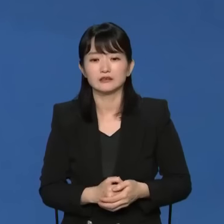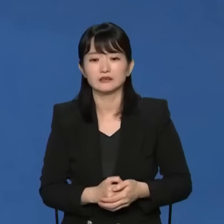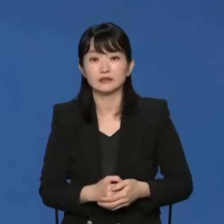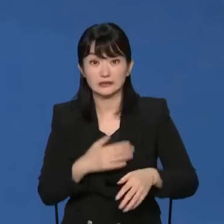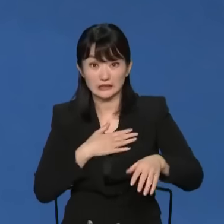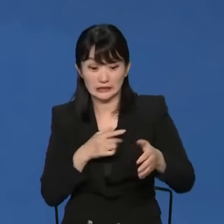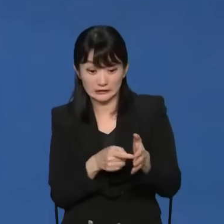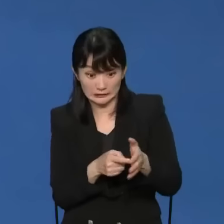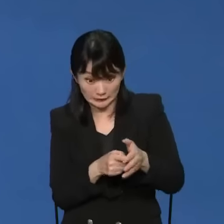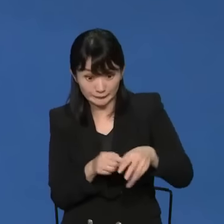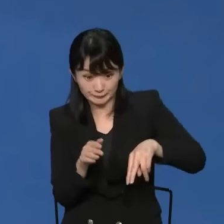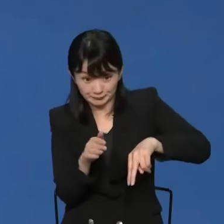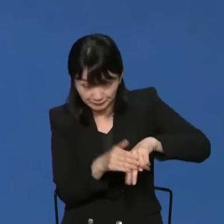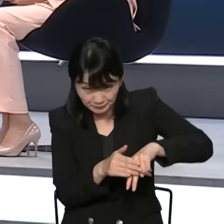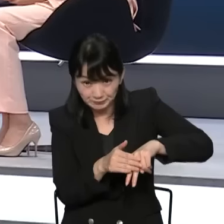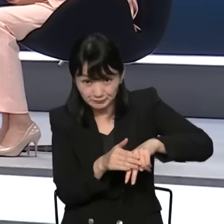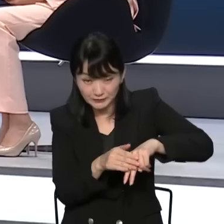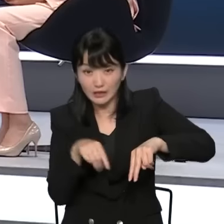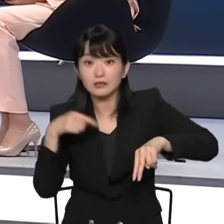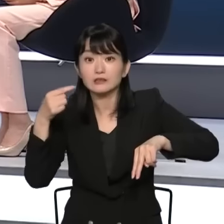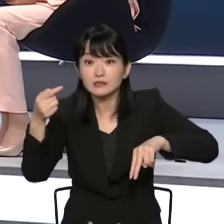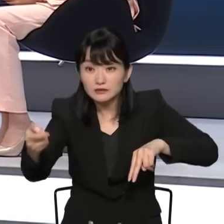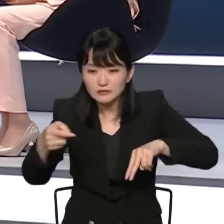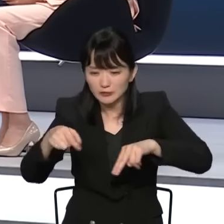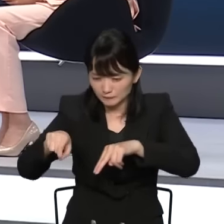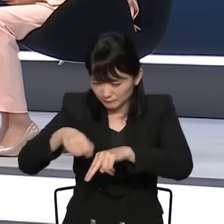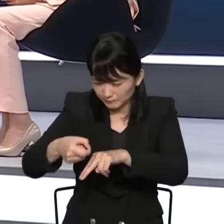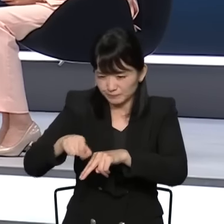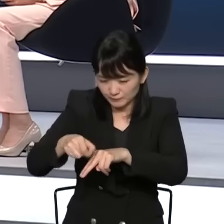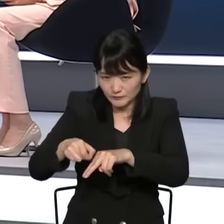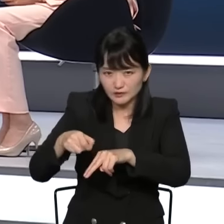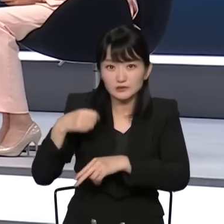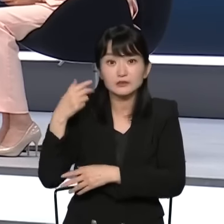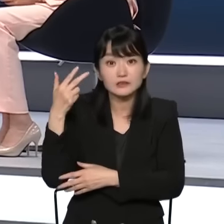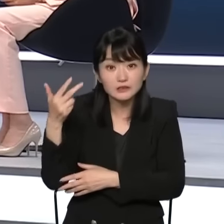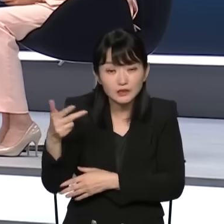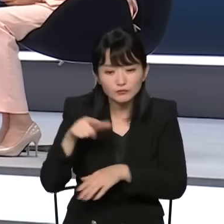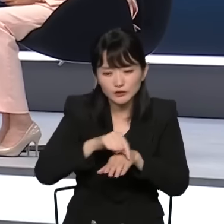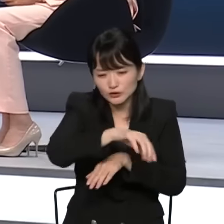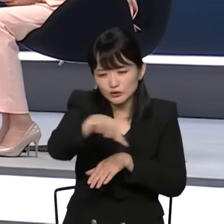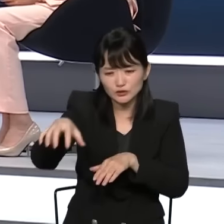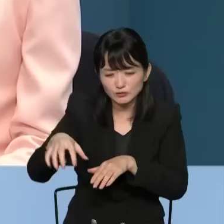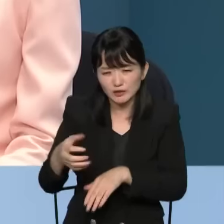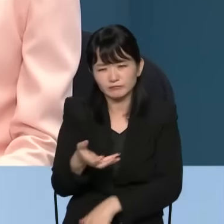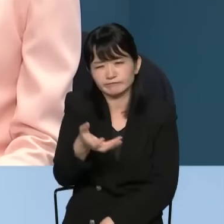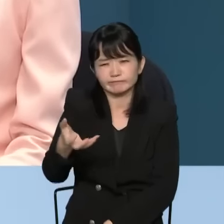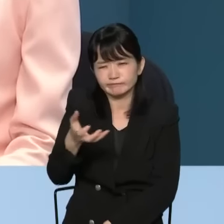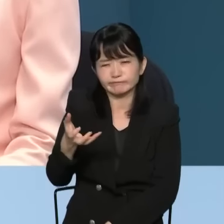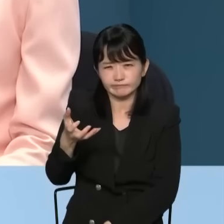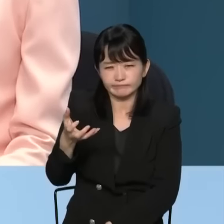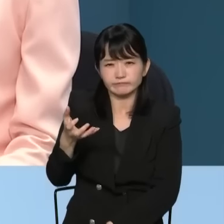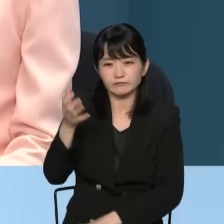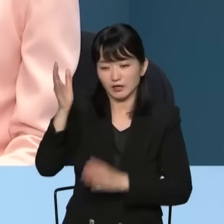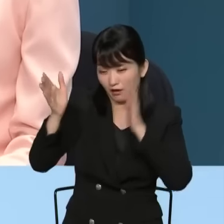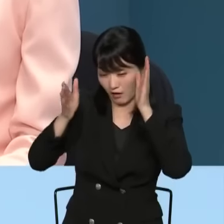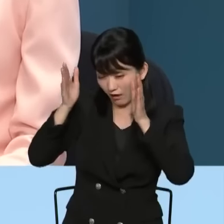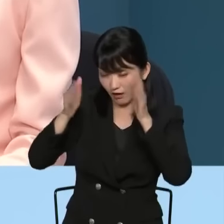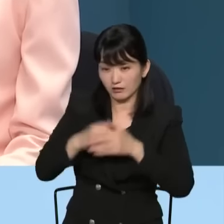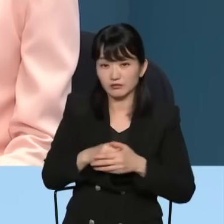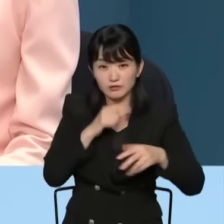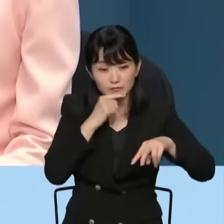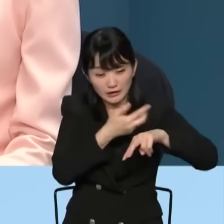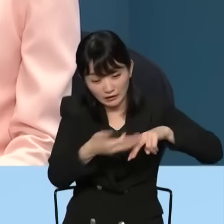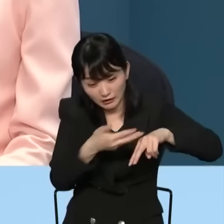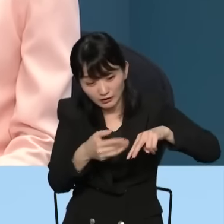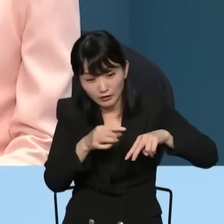긴급 처치를 하고 다음날 가서 꼬매고 그 다음 주부터 저희가 지방 공연이었거든요. 그래서 저는 피가 막 콸콸콸 나는데 어쨌든